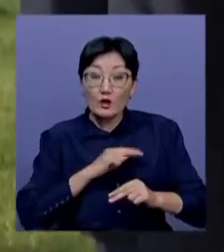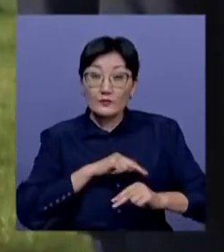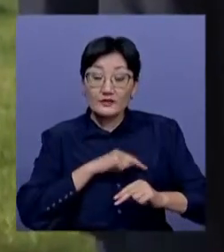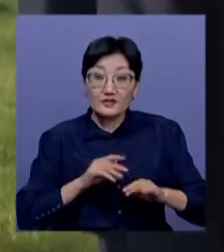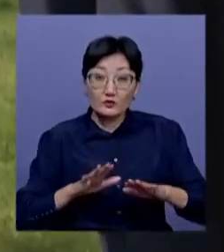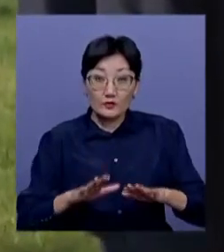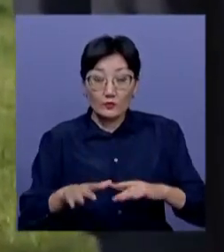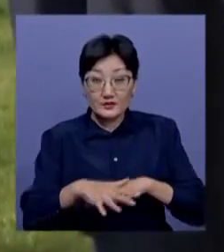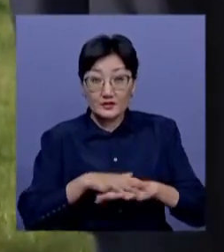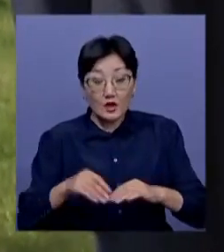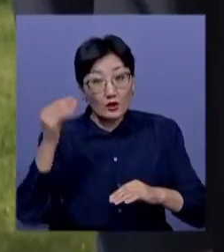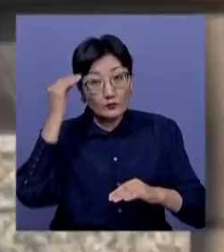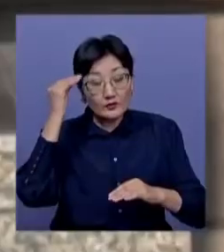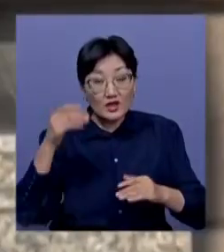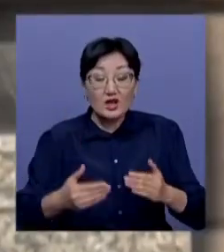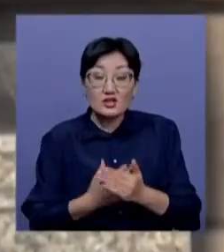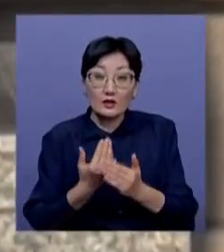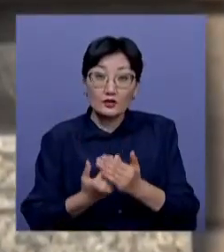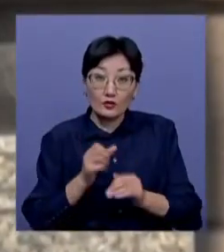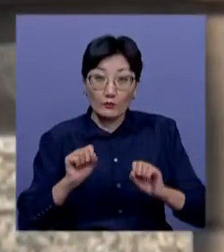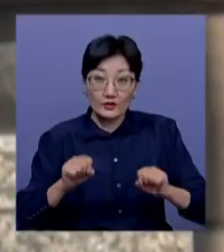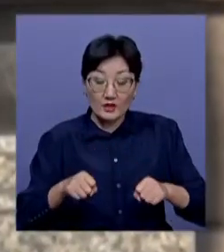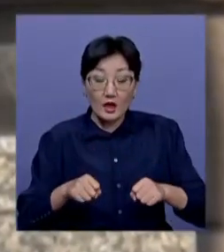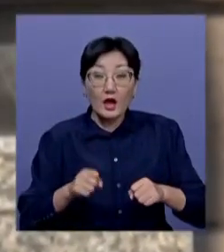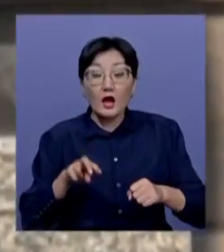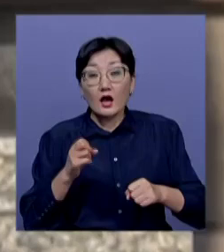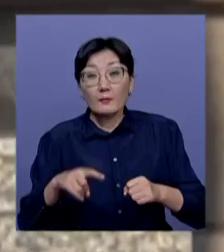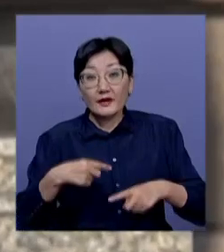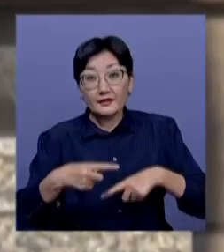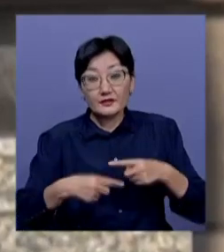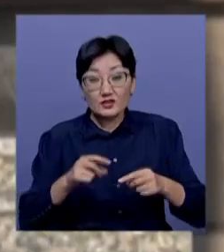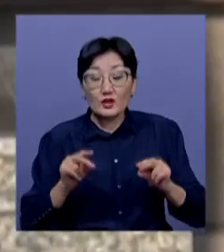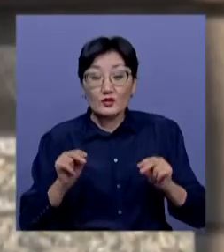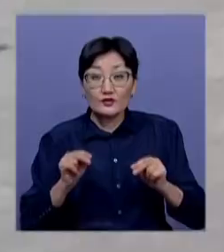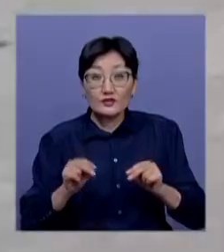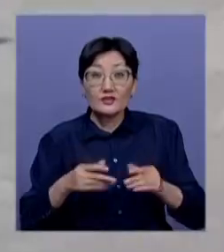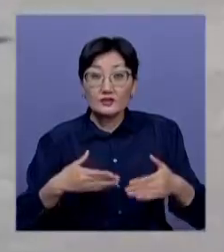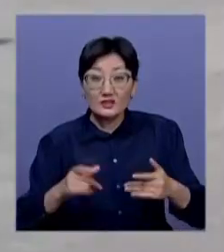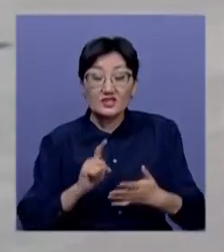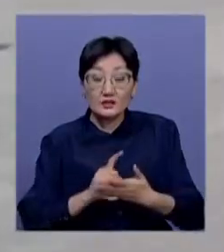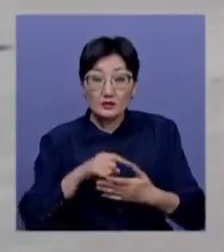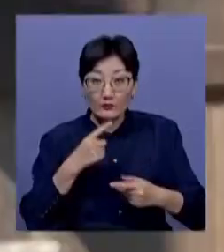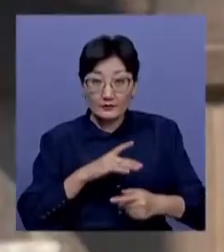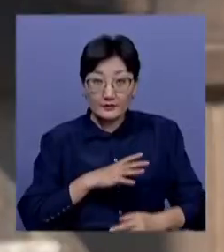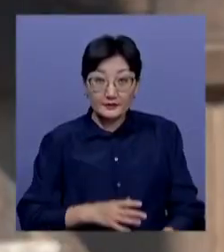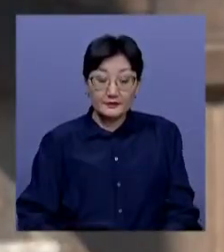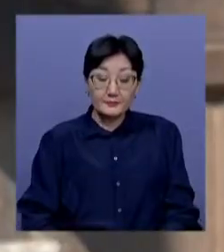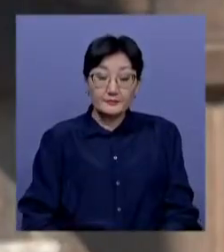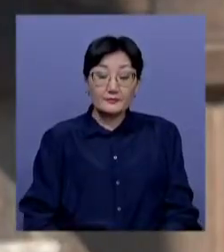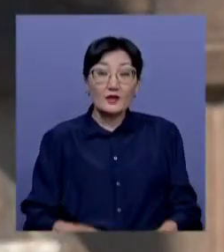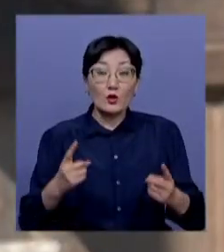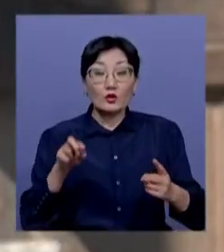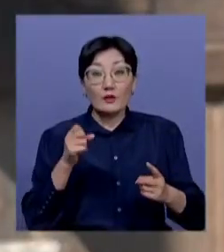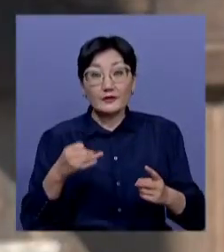етсек қана қоғамдық сананы жаңғыртатынымызды айта келіп, Абай аманатына адал болуымыз керек деді. Ұлы